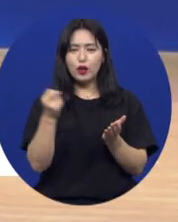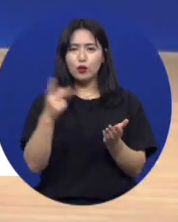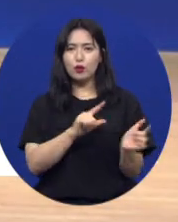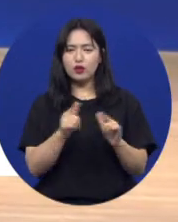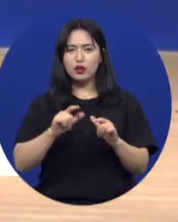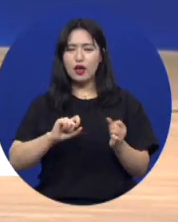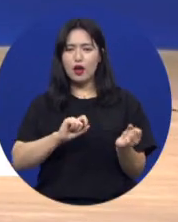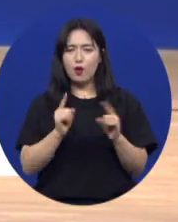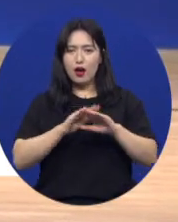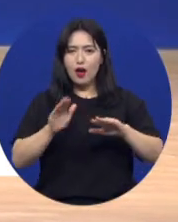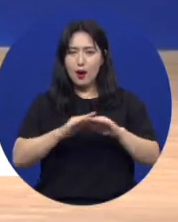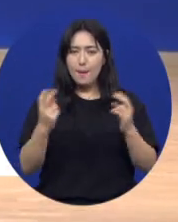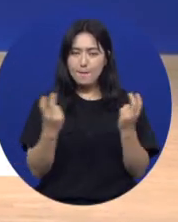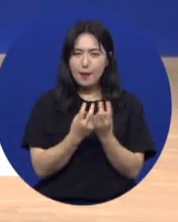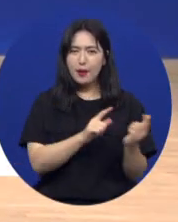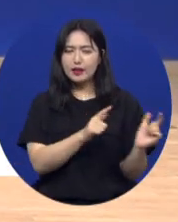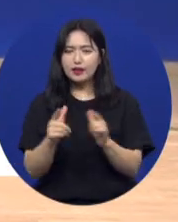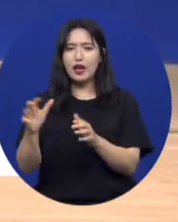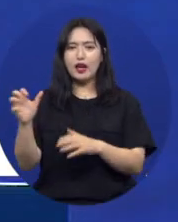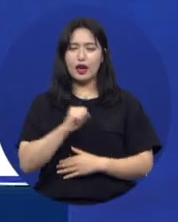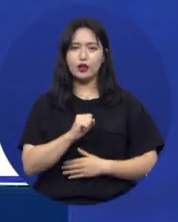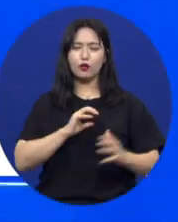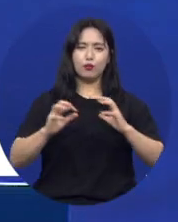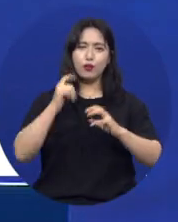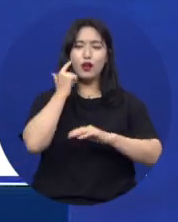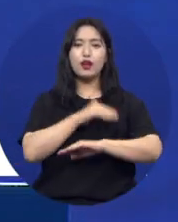등 정부 현안을 놓고 토론을 벌일